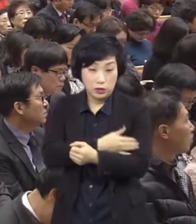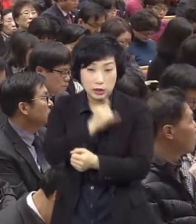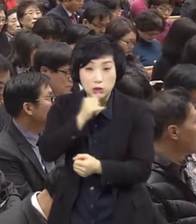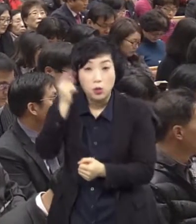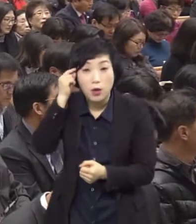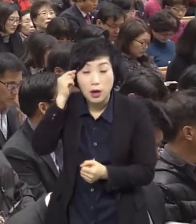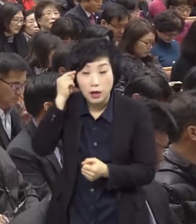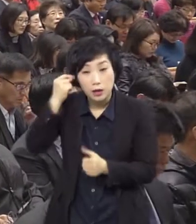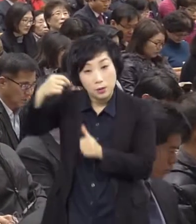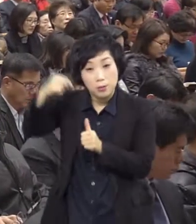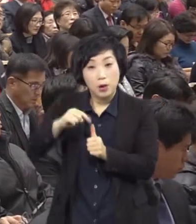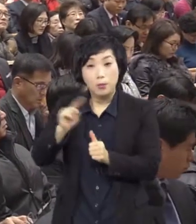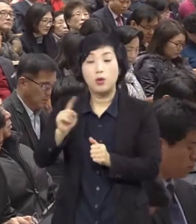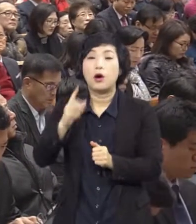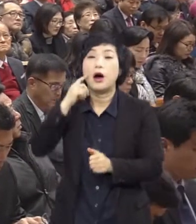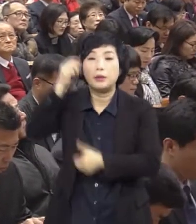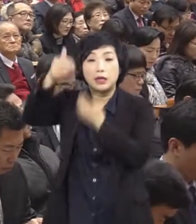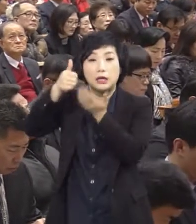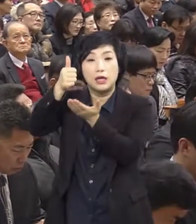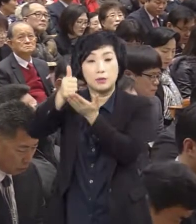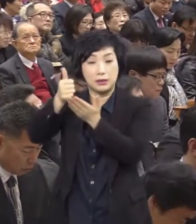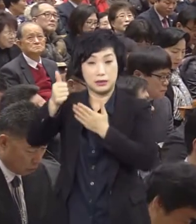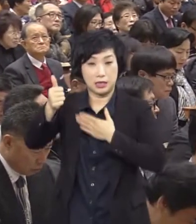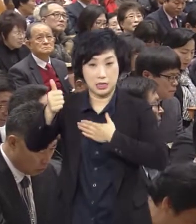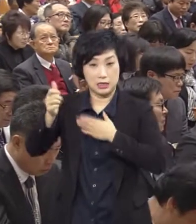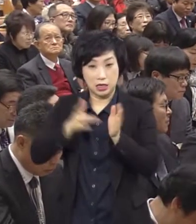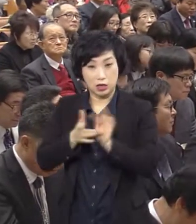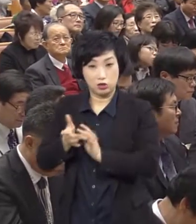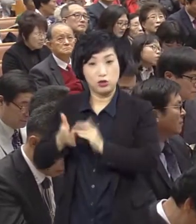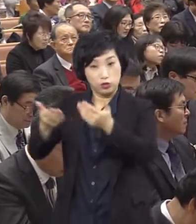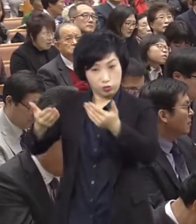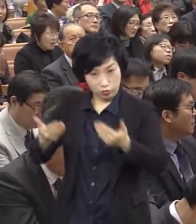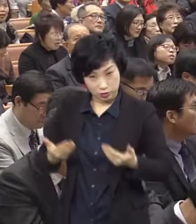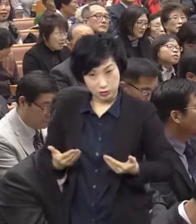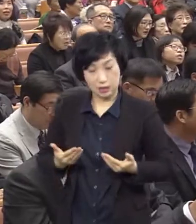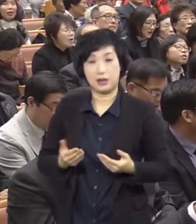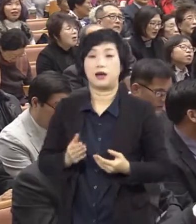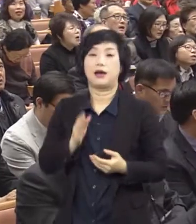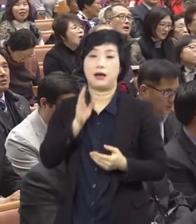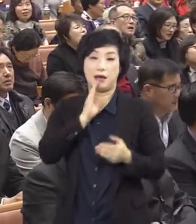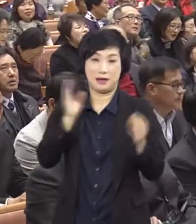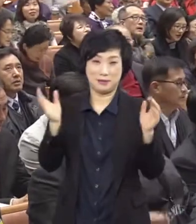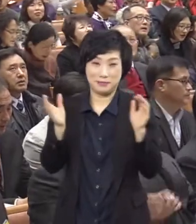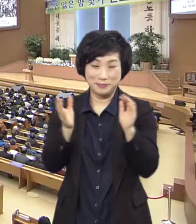계명은 내 아버지께서 받았노라 하시니라.